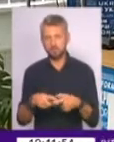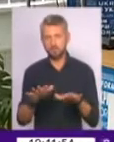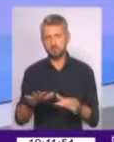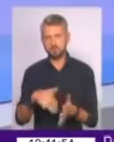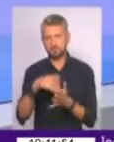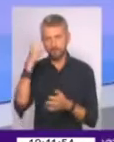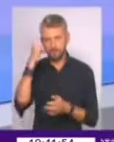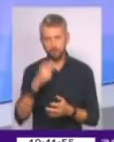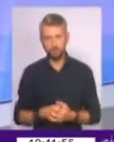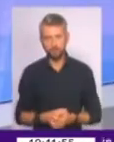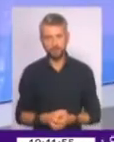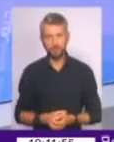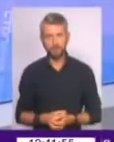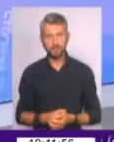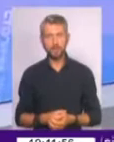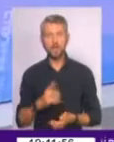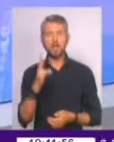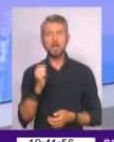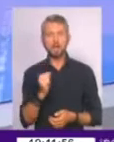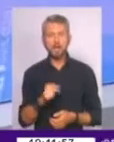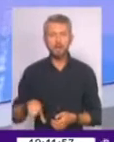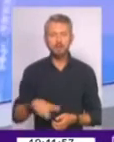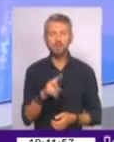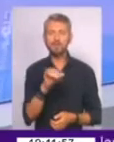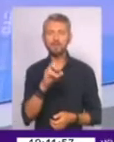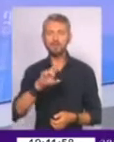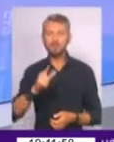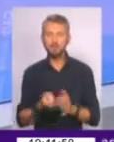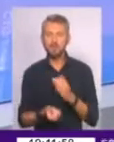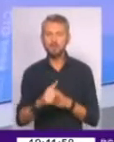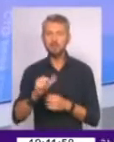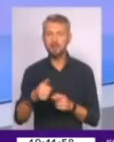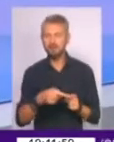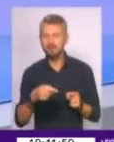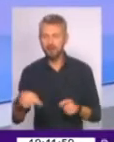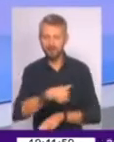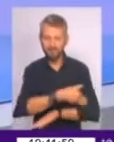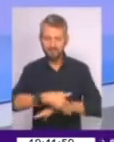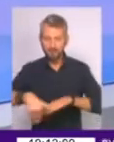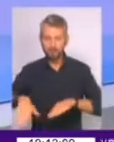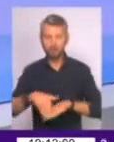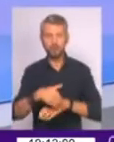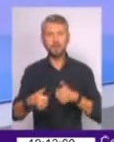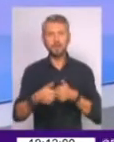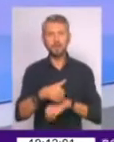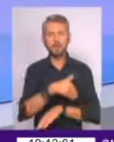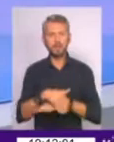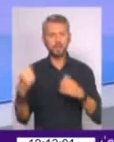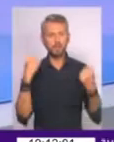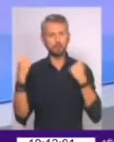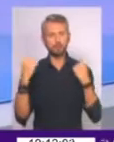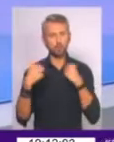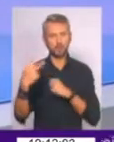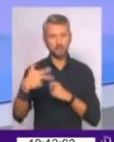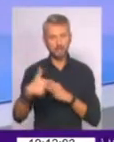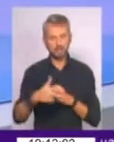Києвом. На річці Либідь з'явилась перша ділянка набережної. На березі біля вулиці Фізкультури 30